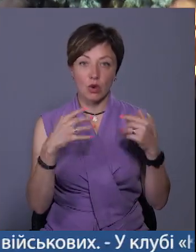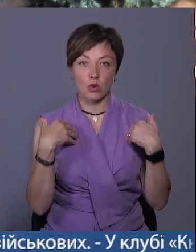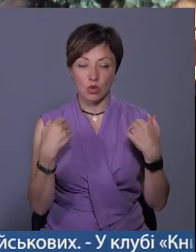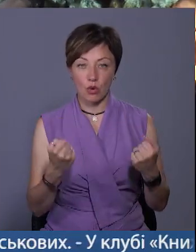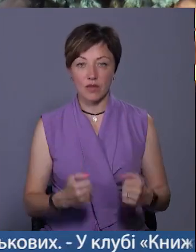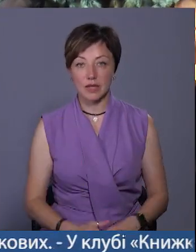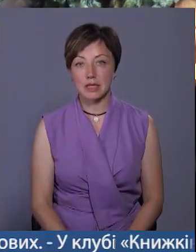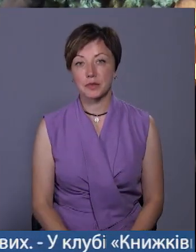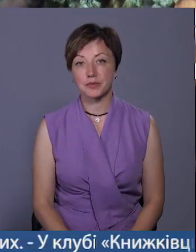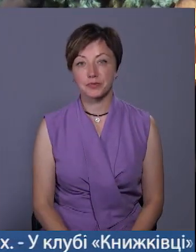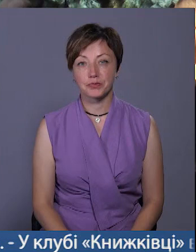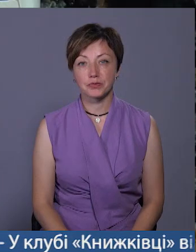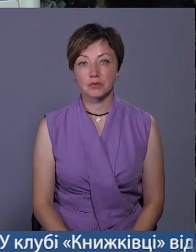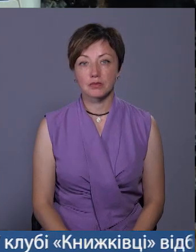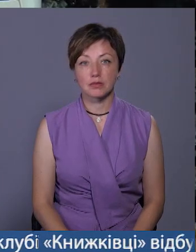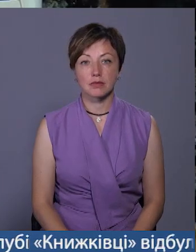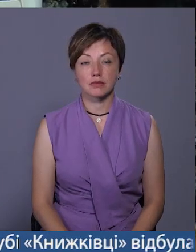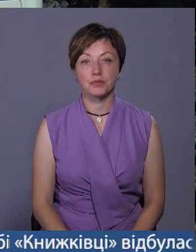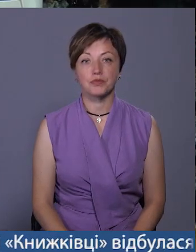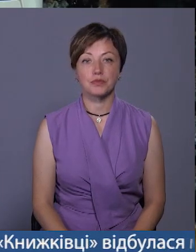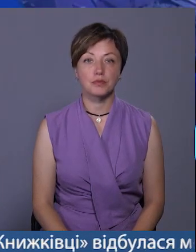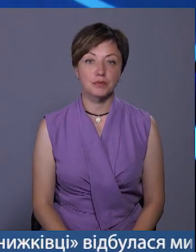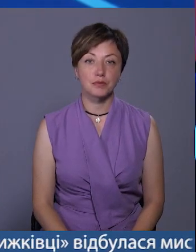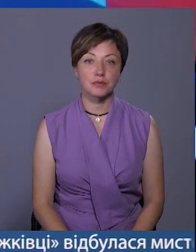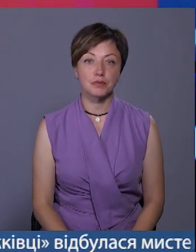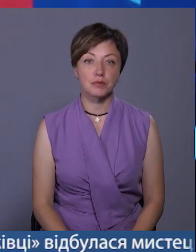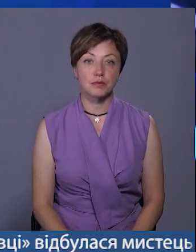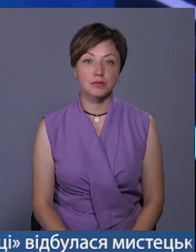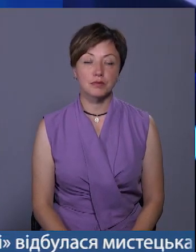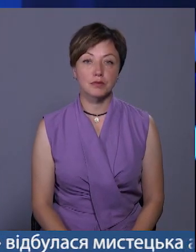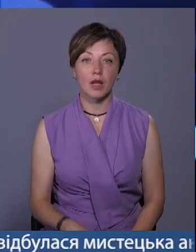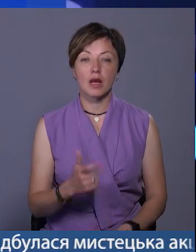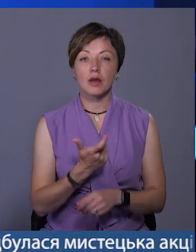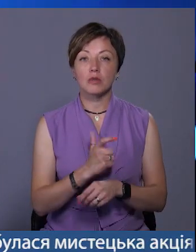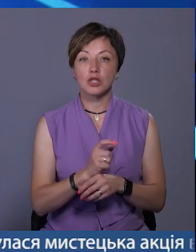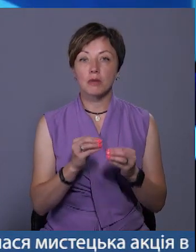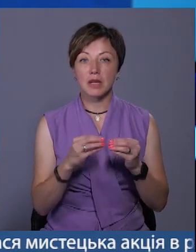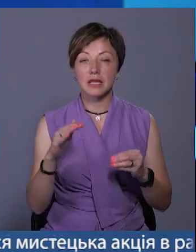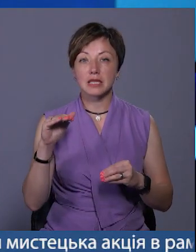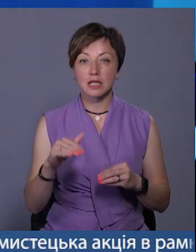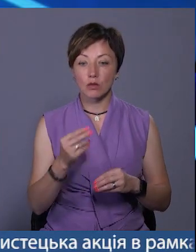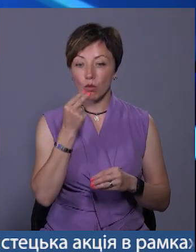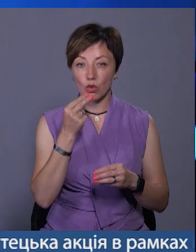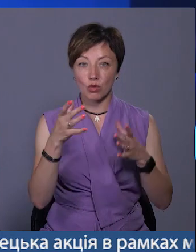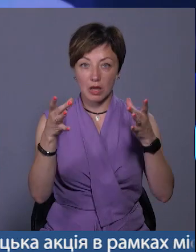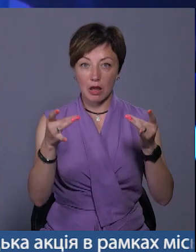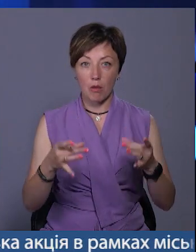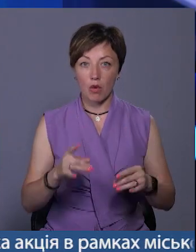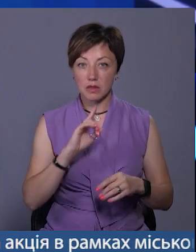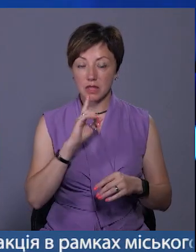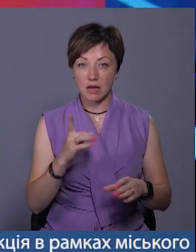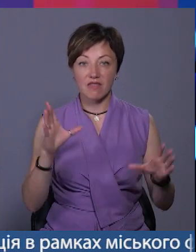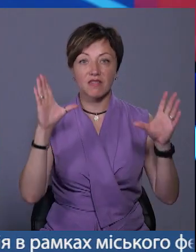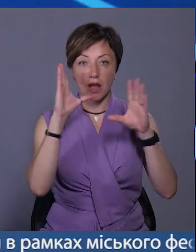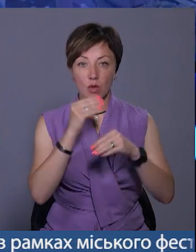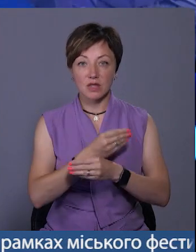оздоровилися. Ірина Муляр, Микола Юрковський, новини міста. Більше 15 тисяч продуктових наборів за рік